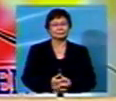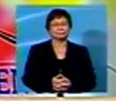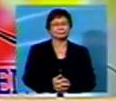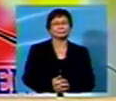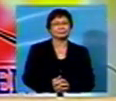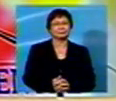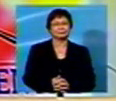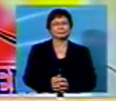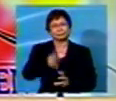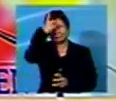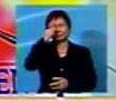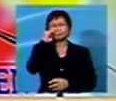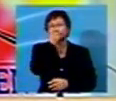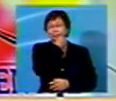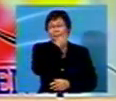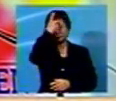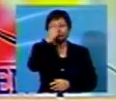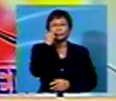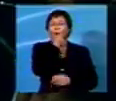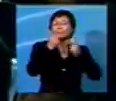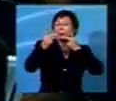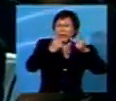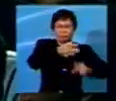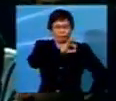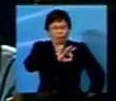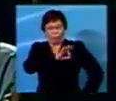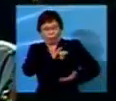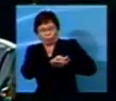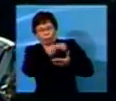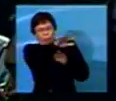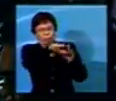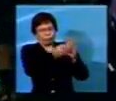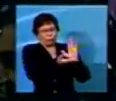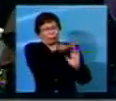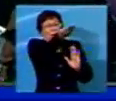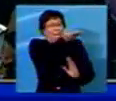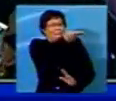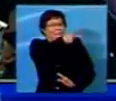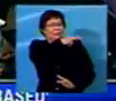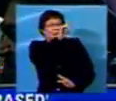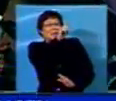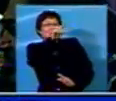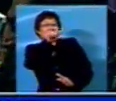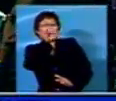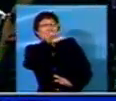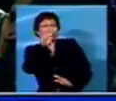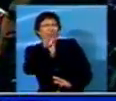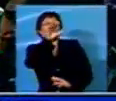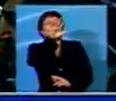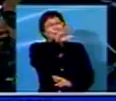Diploma beliau yang juga menteri pendidikan berkata manfaat tersebut membabitkan kenaikan ke gred dg54